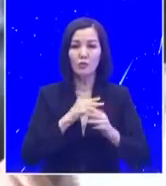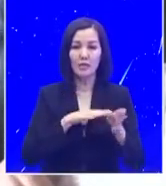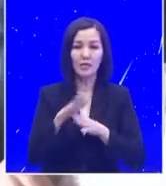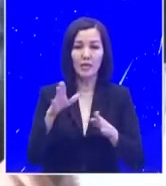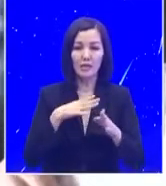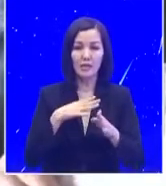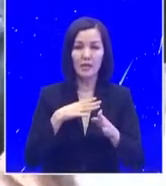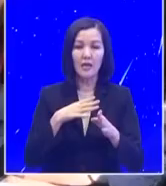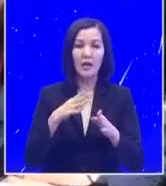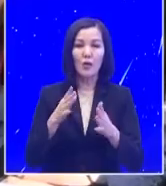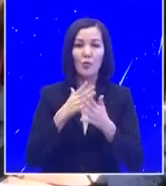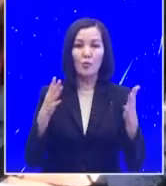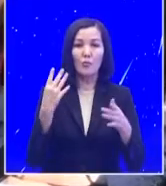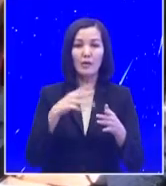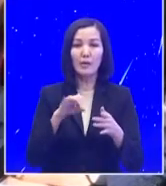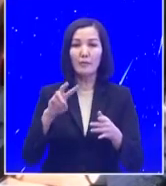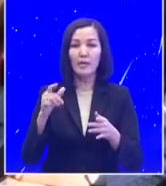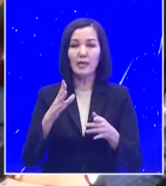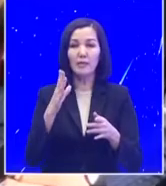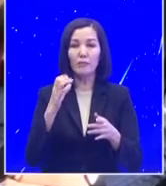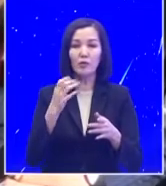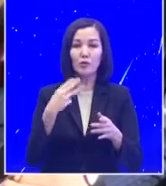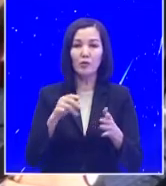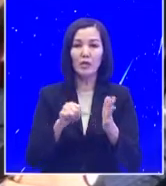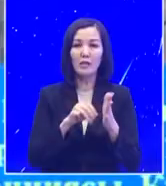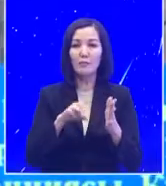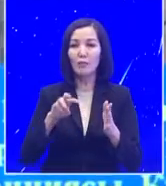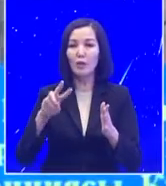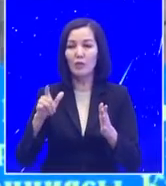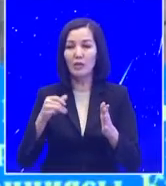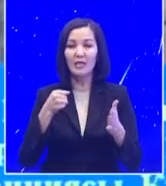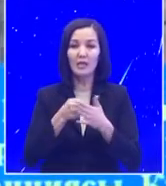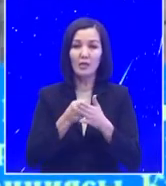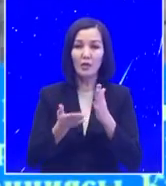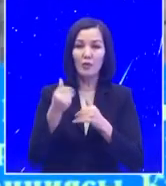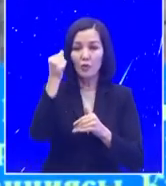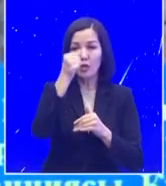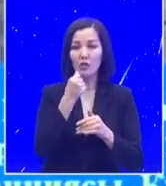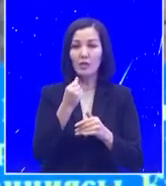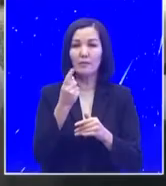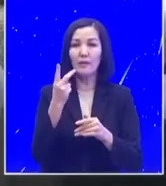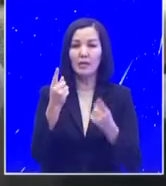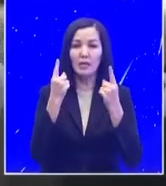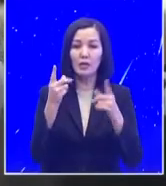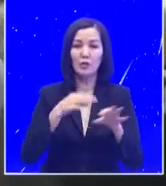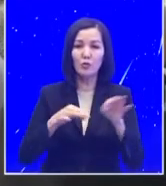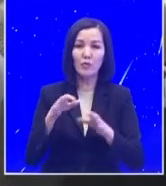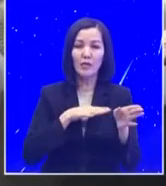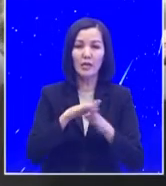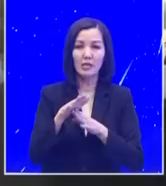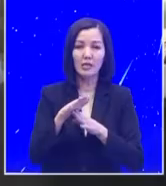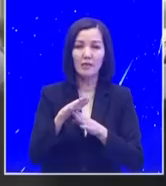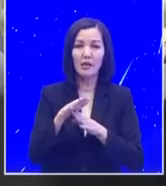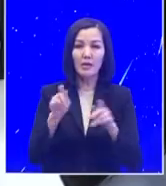Сала өнімінің көлемі 40 миллиард 506 миллион теңгеге жеткен. Өткен жылы бір қатар ірі жобалар қолға алынып,